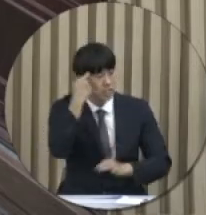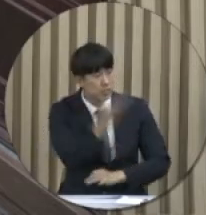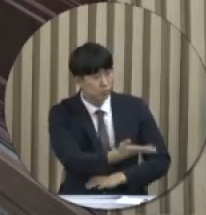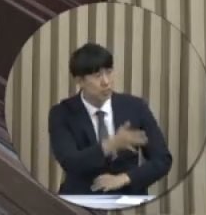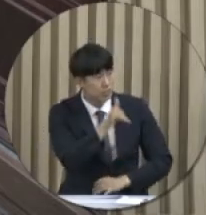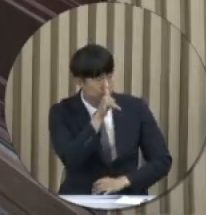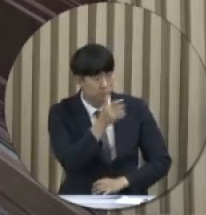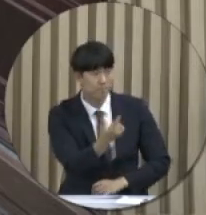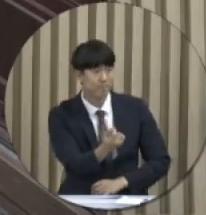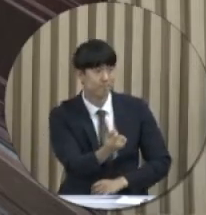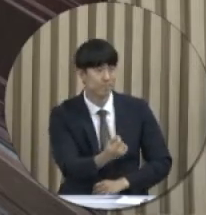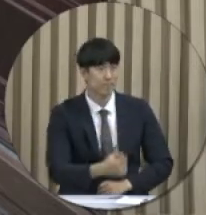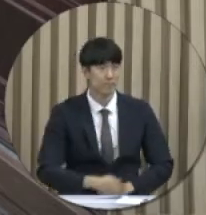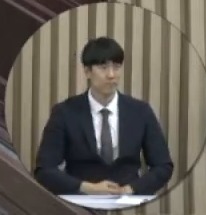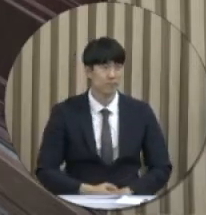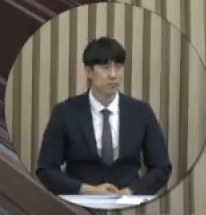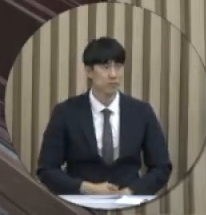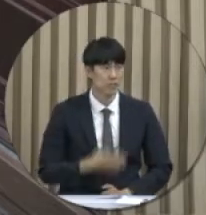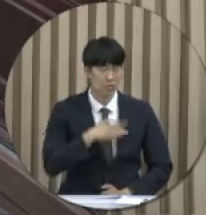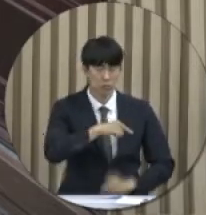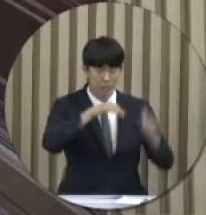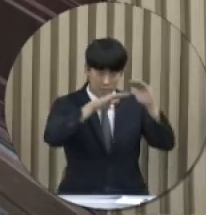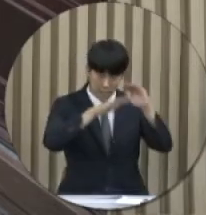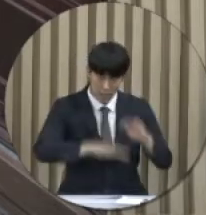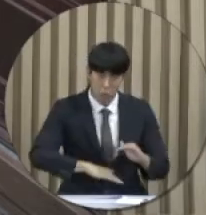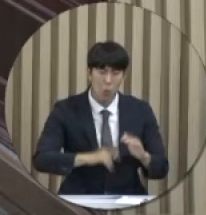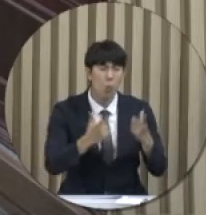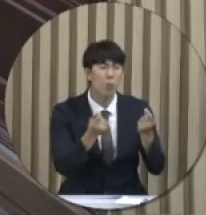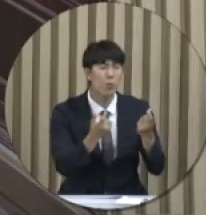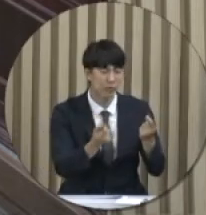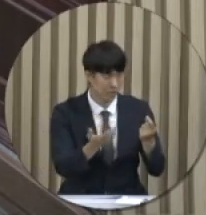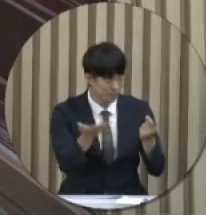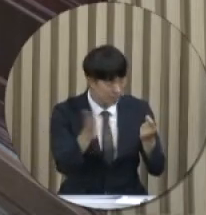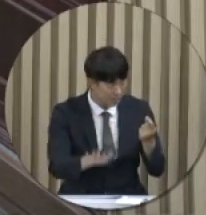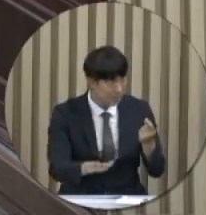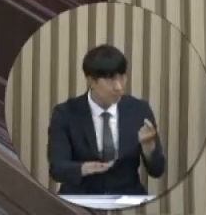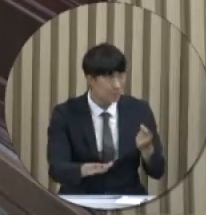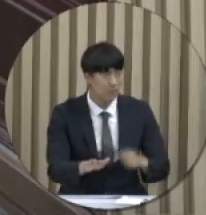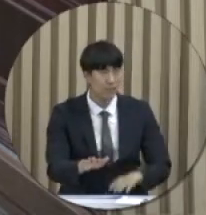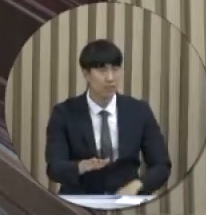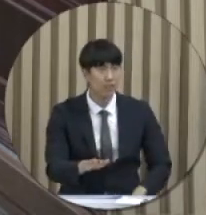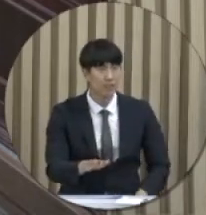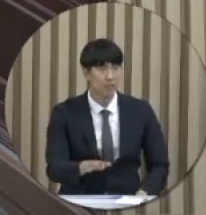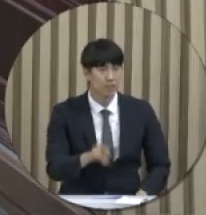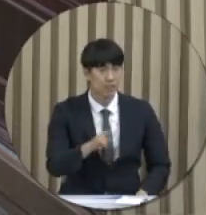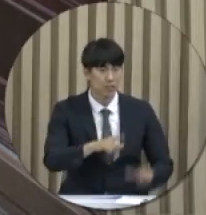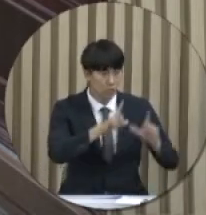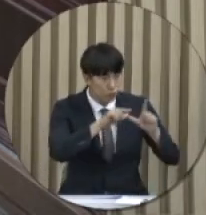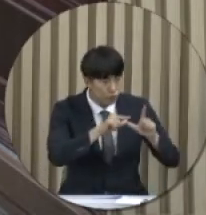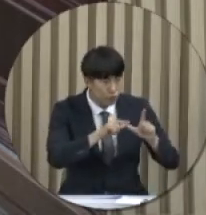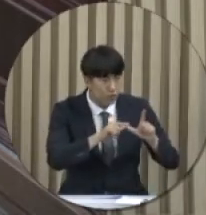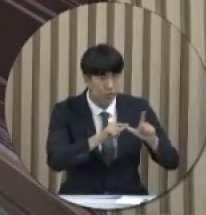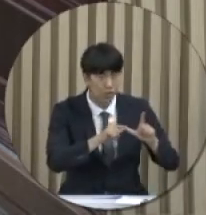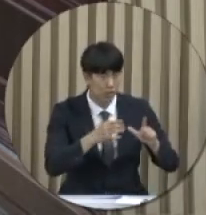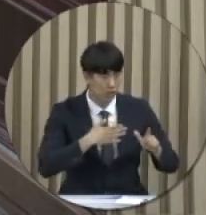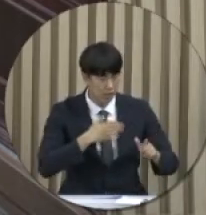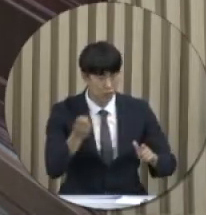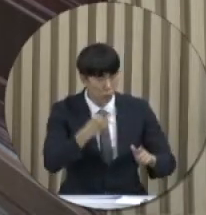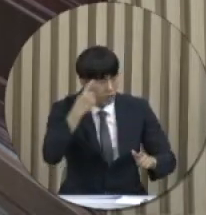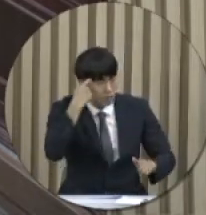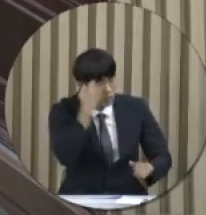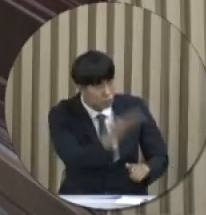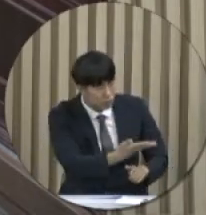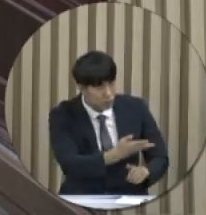질문을 해주셨는데요. 저도 뭐 내용은 똑같지만 이 부분이 왜 제가 질문을